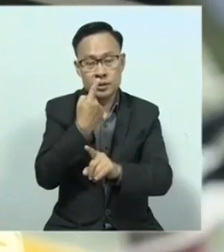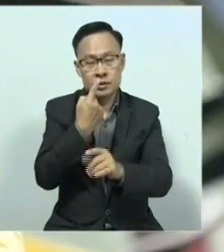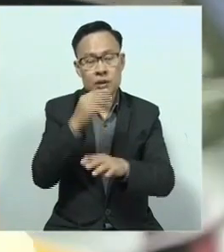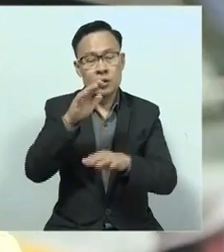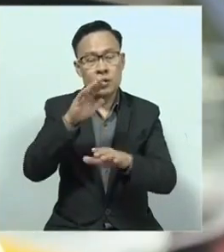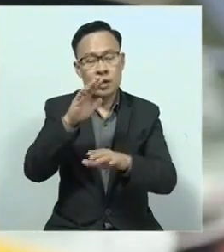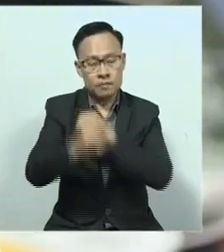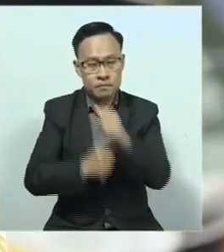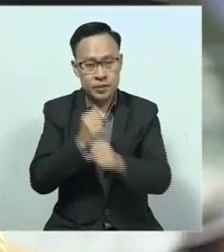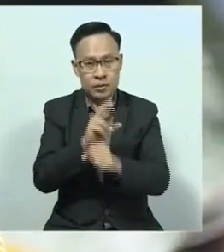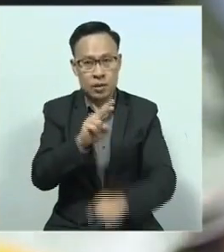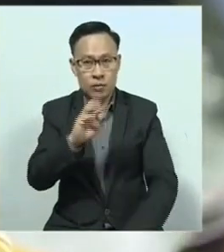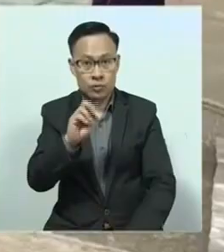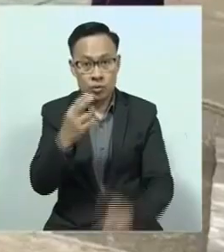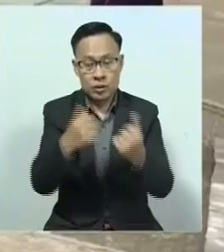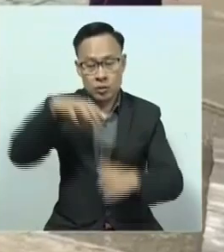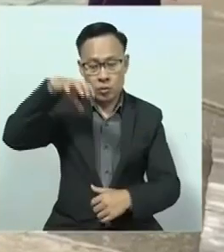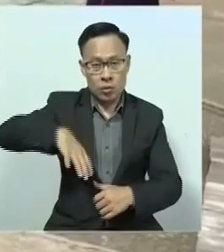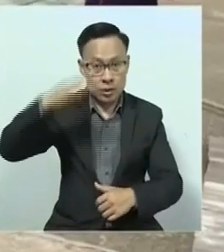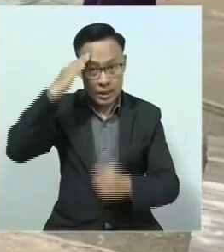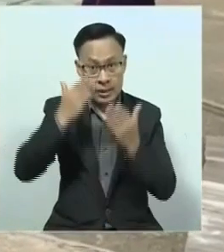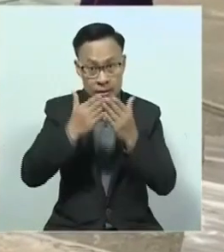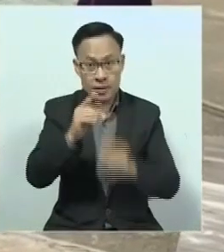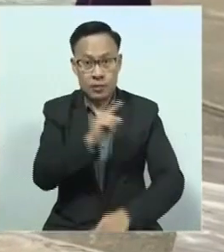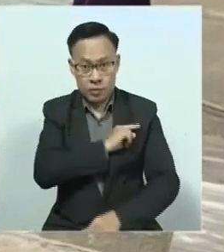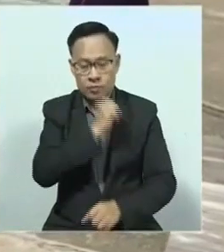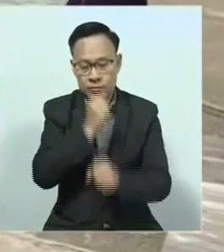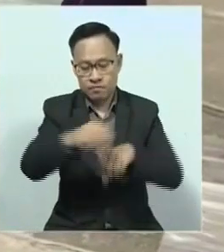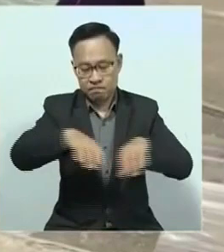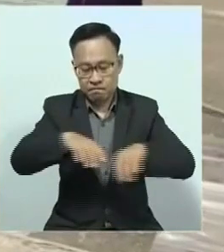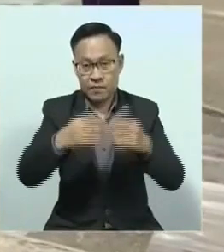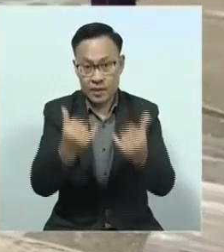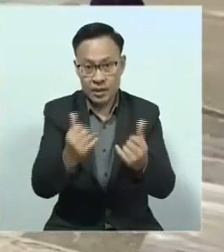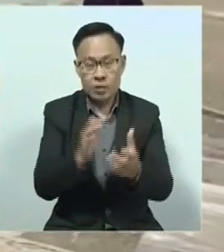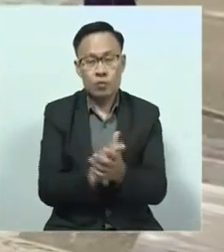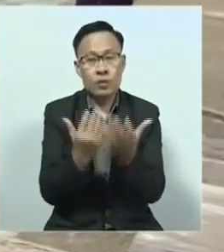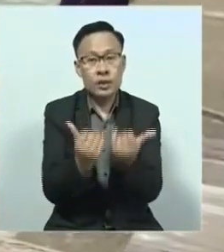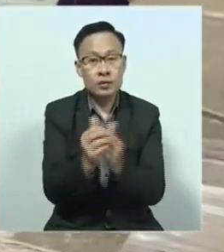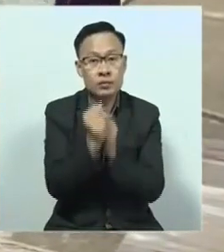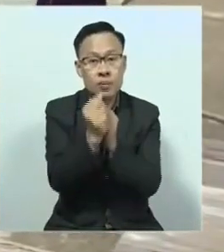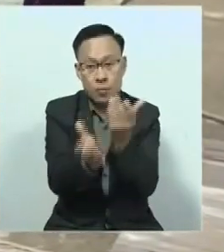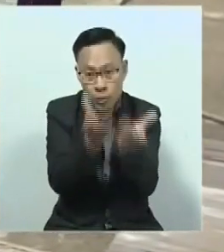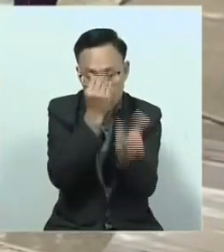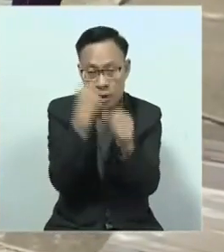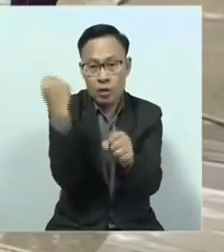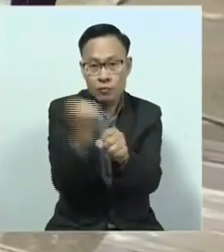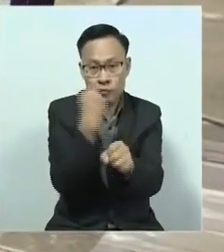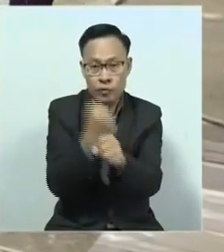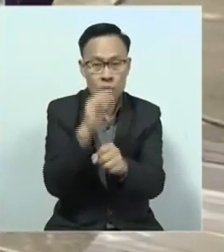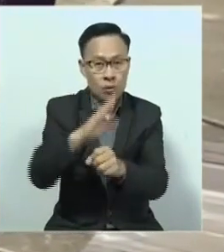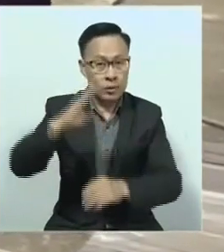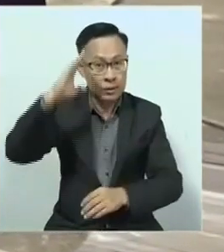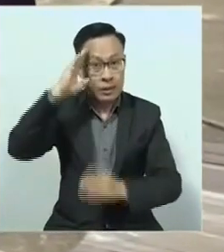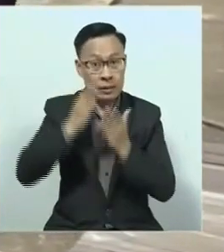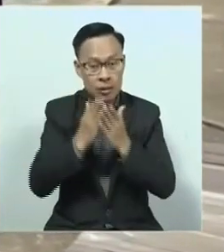หลักในการเตรียมการในเรื่องนี้นะคะวันนี้ศาสตร์พระราชาสู่การพัฒนาอย่างยั่งยืนพามาดูการซักซ้อมฝีพาย